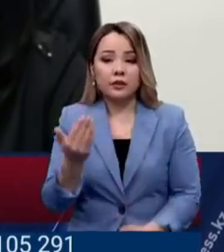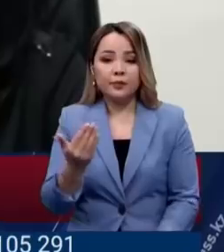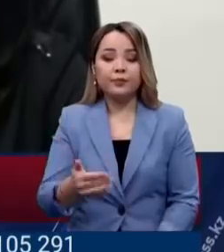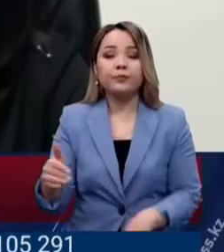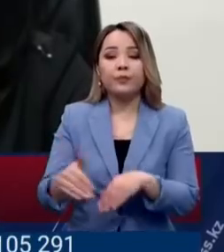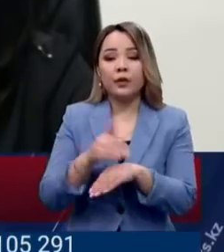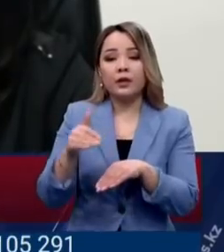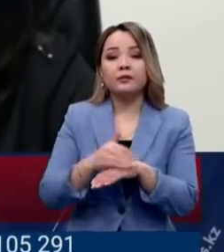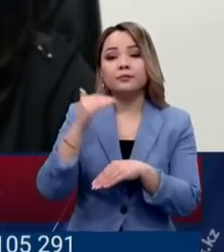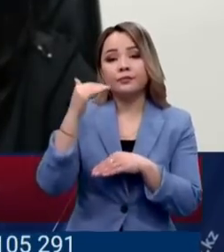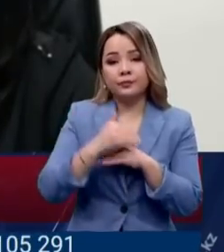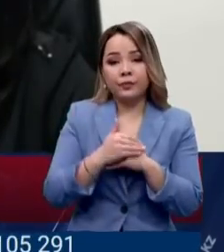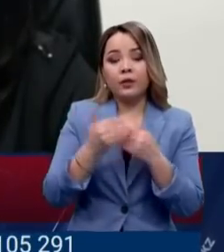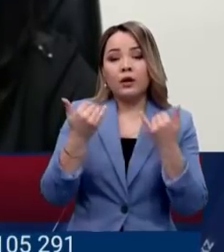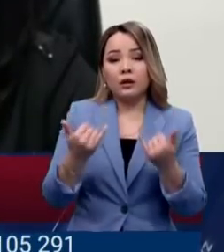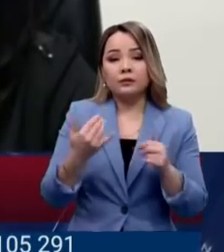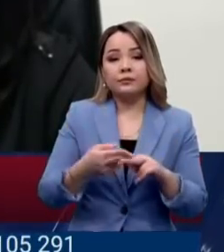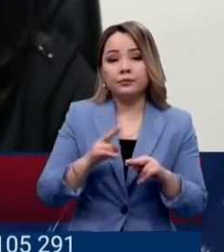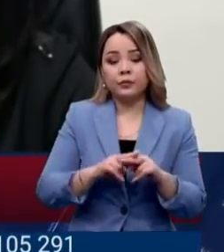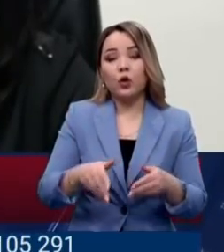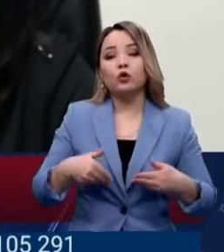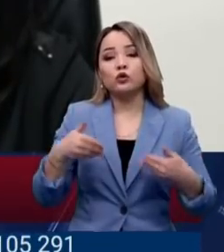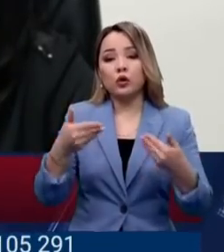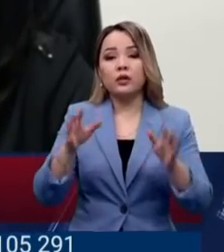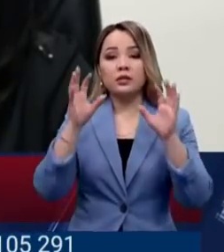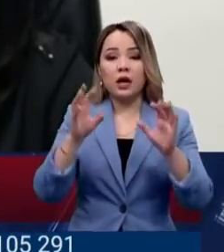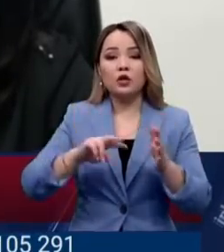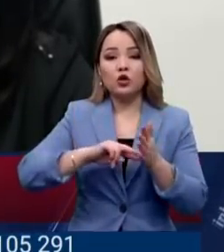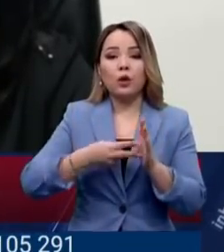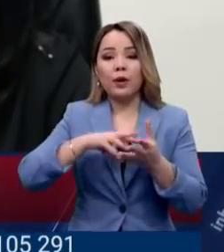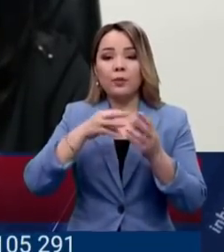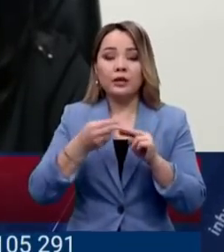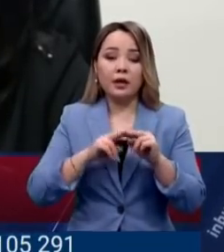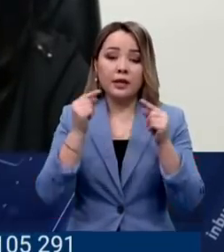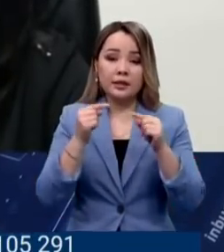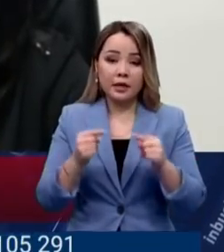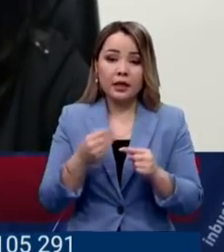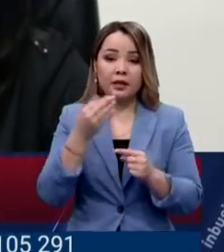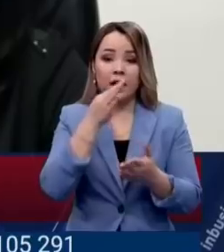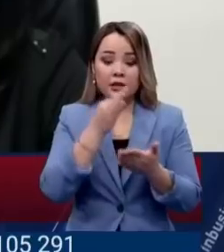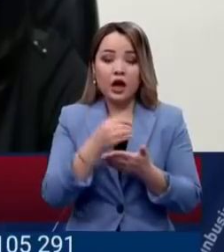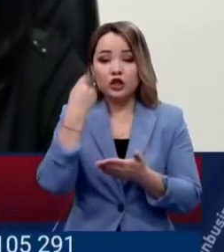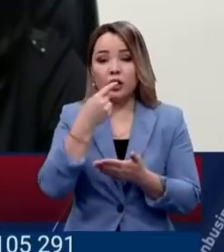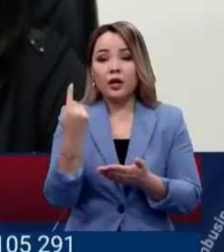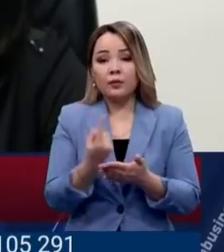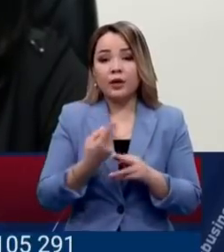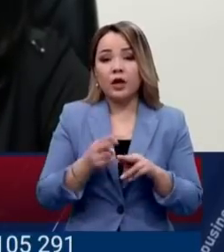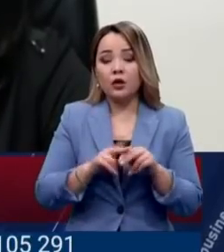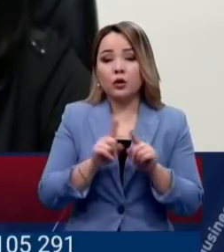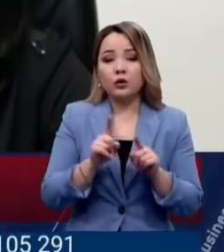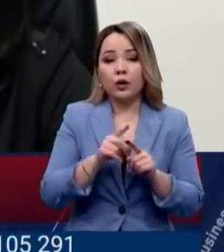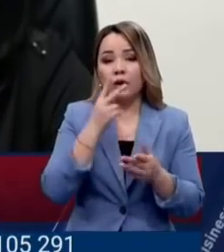алайық. Ишарық. Түсінікті. Сонымен бұл ұсынылған заң жобасына сәйкес, жаңа айтып өткендей, бір жеке тұлғаның шотына қатарынан